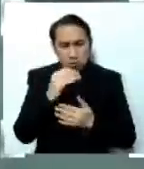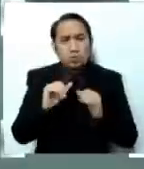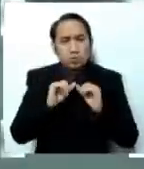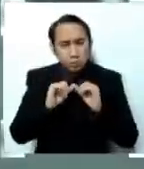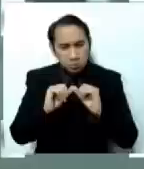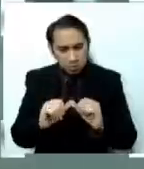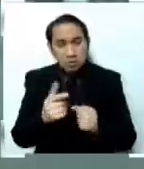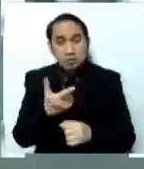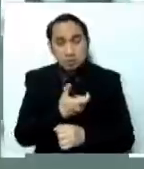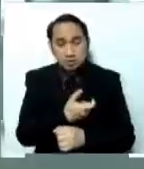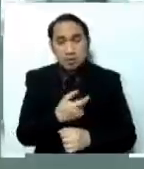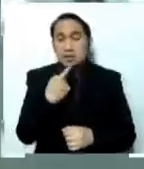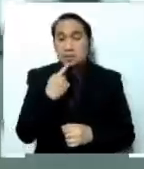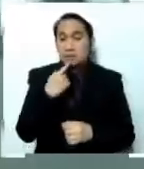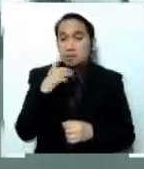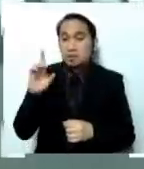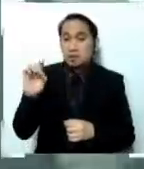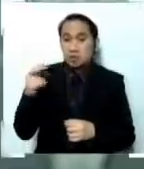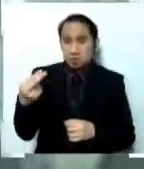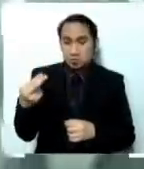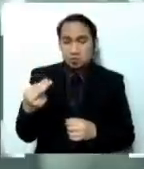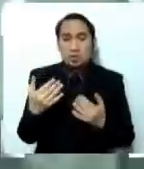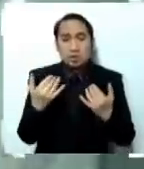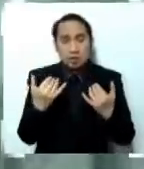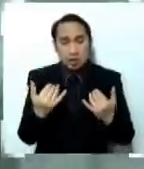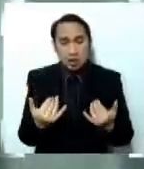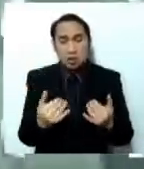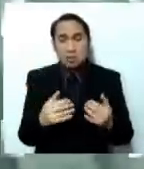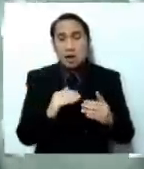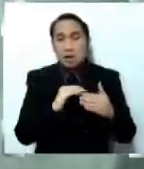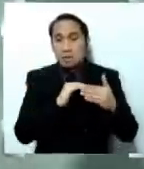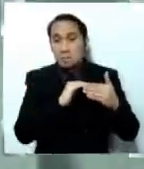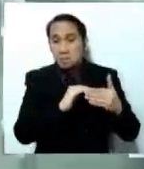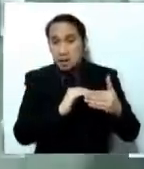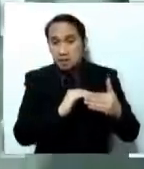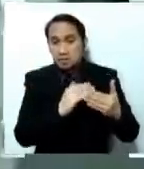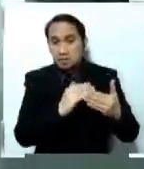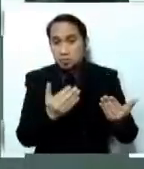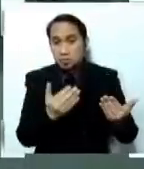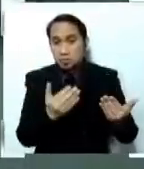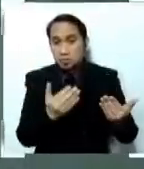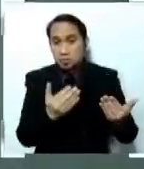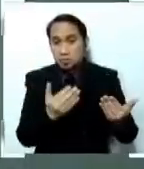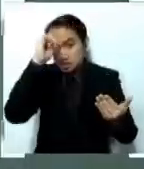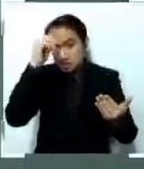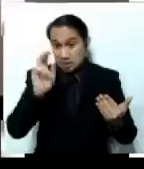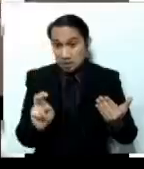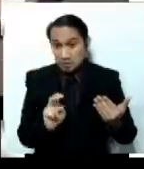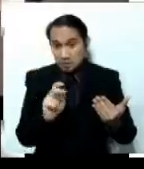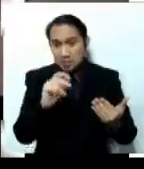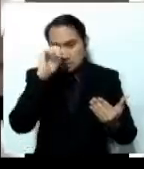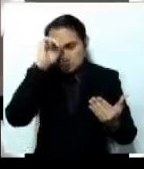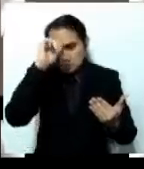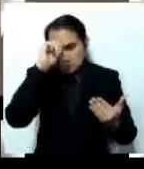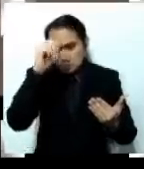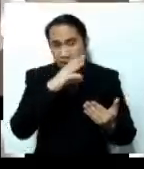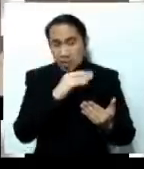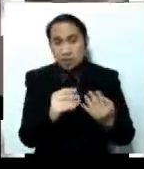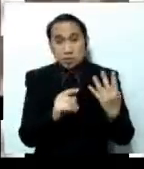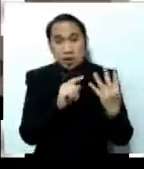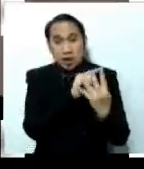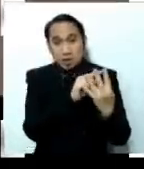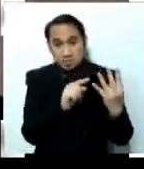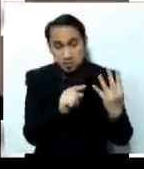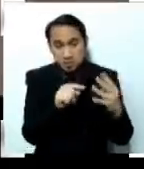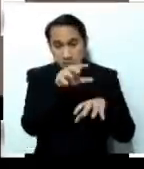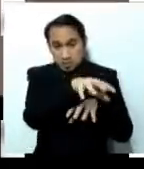na palawakin pa ang travel ban na ngayon ay umiiral sa India at apat na kalapit na bansa nito. Irerekomendang maglagay